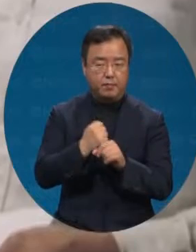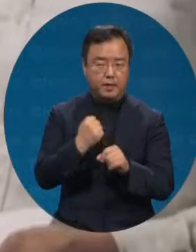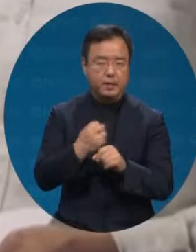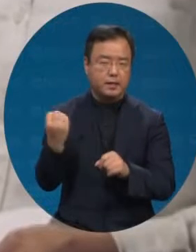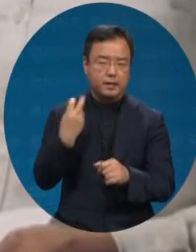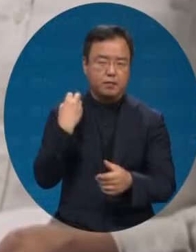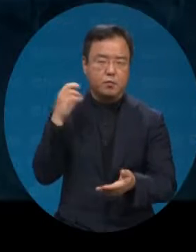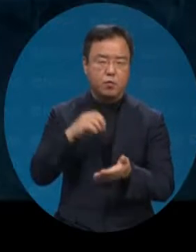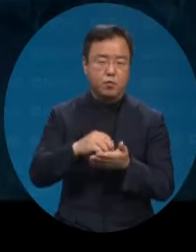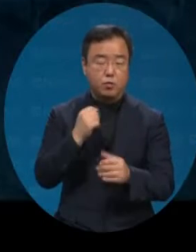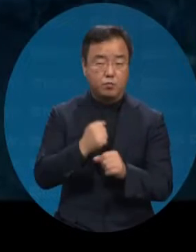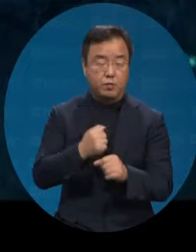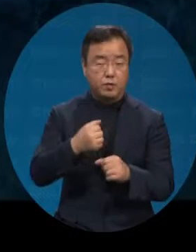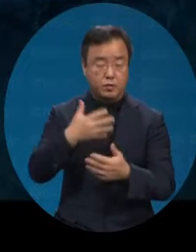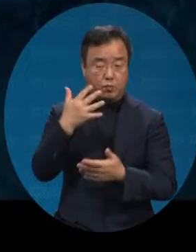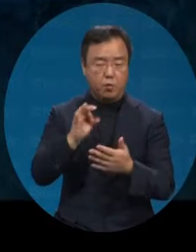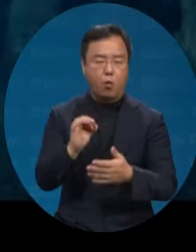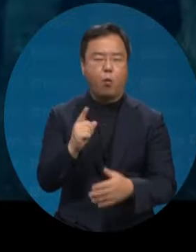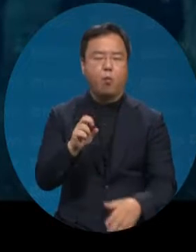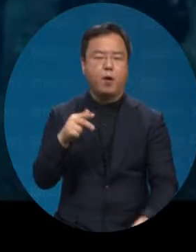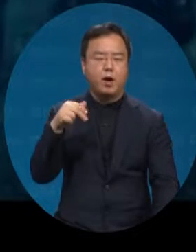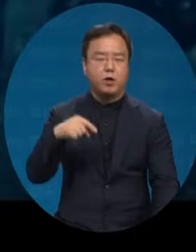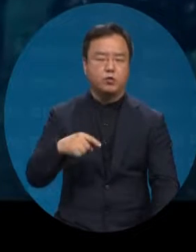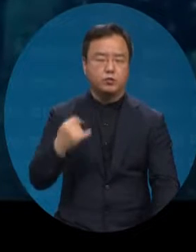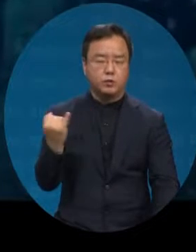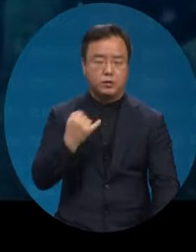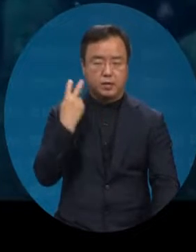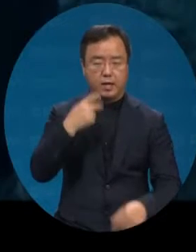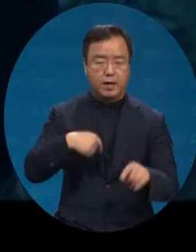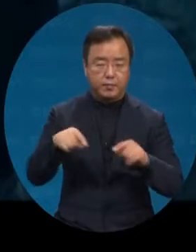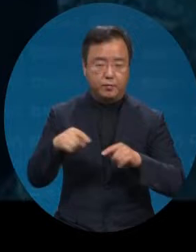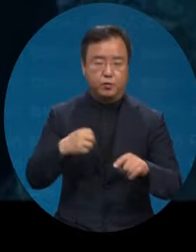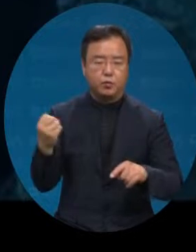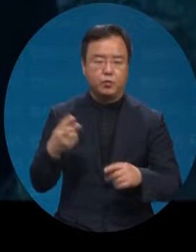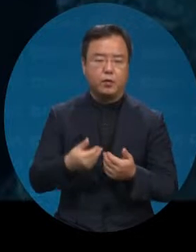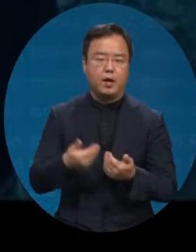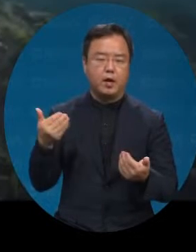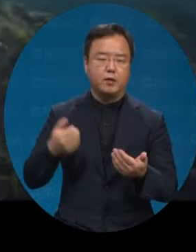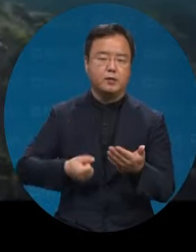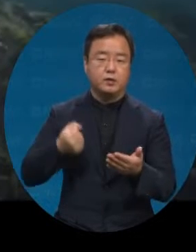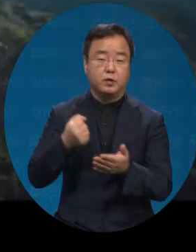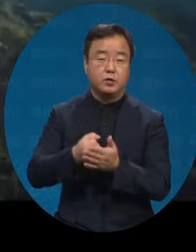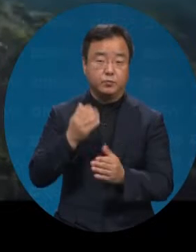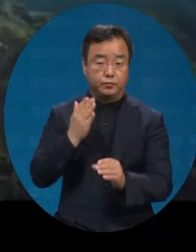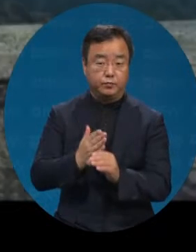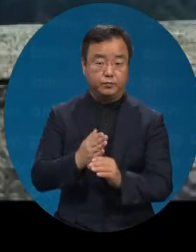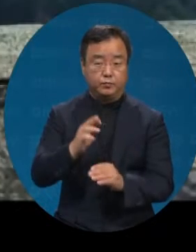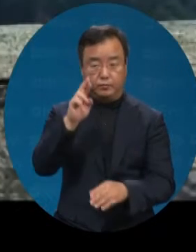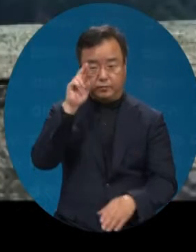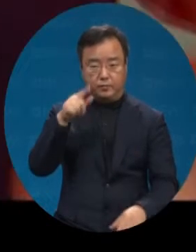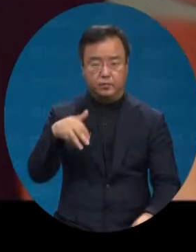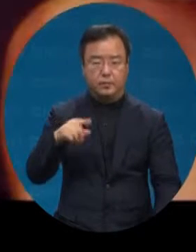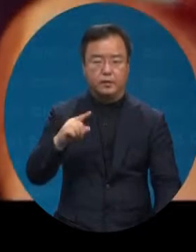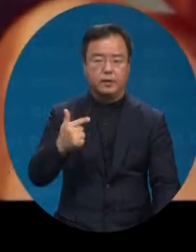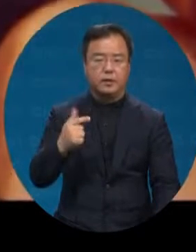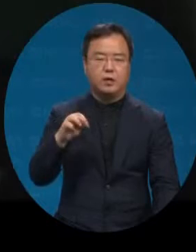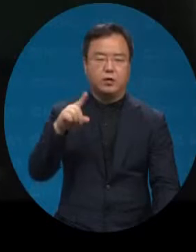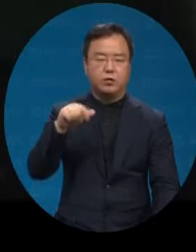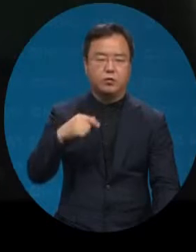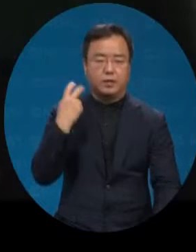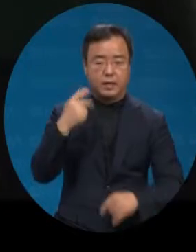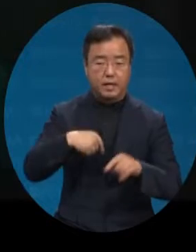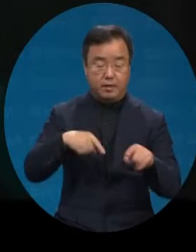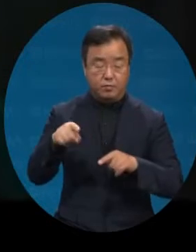연출했습니다 칸영화제 감독상을 받은 작품 헤어질 결심에서는 박찬욱 감독 만큼이나 각본에